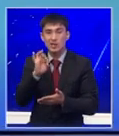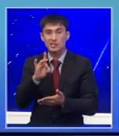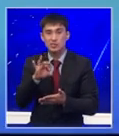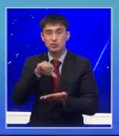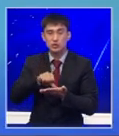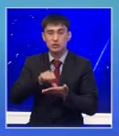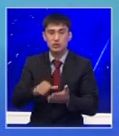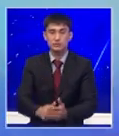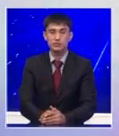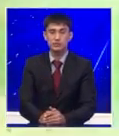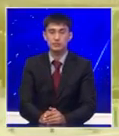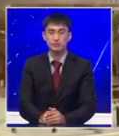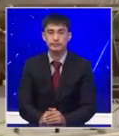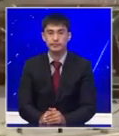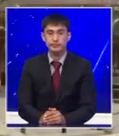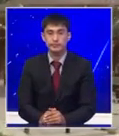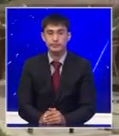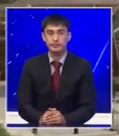В 2019